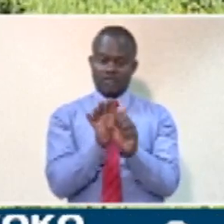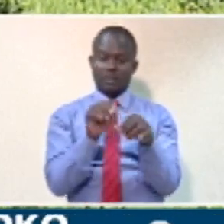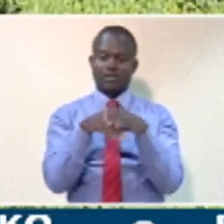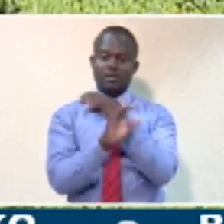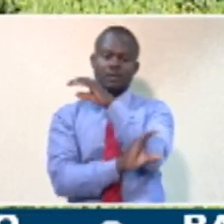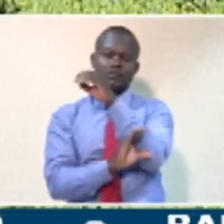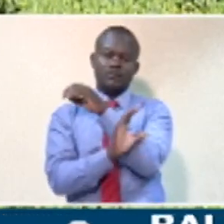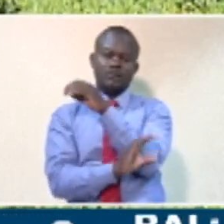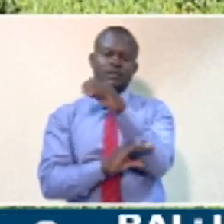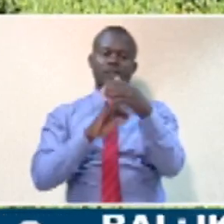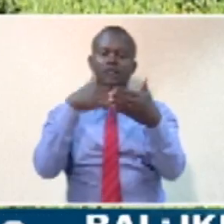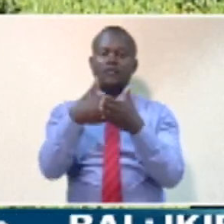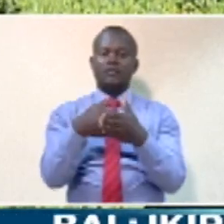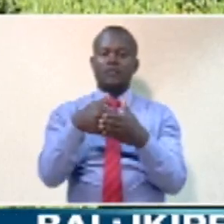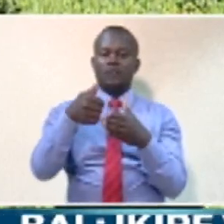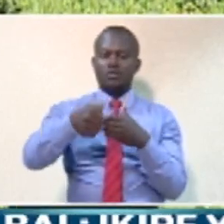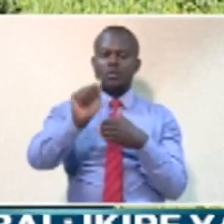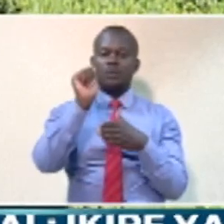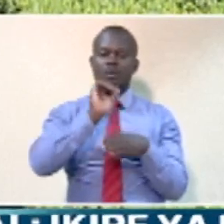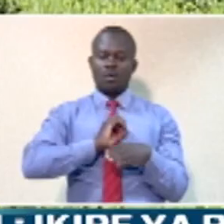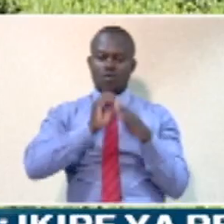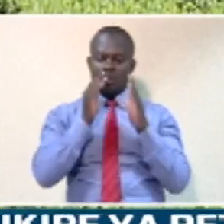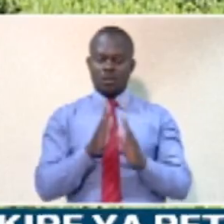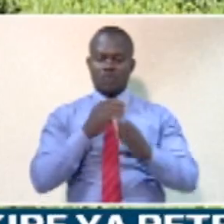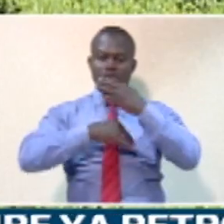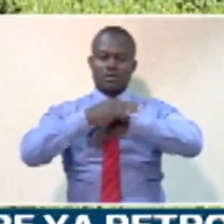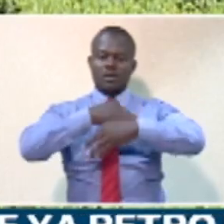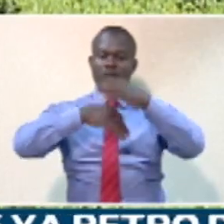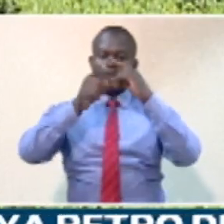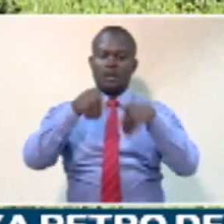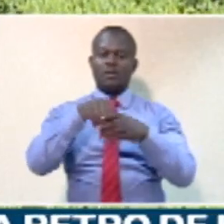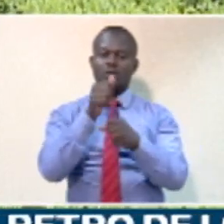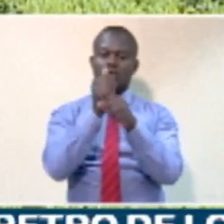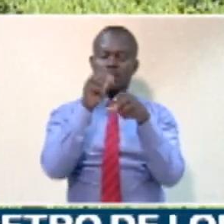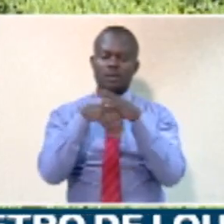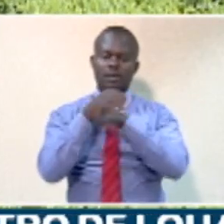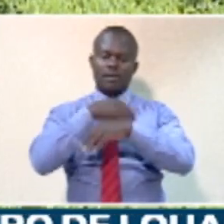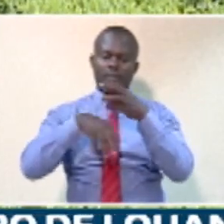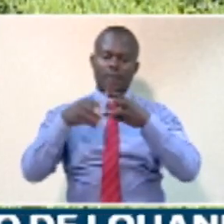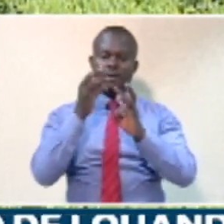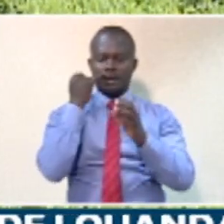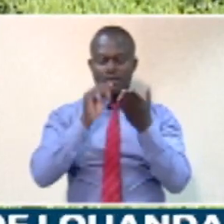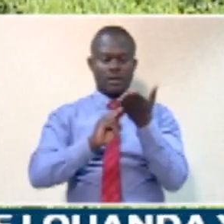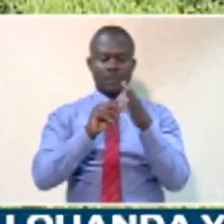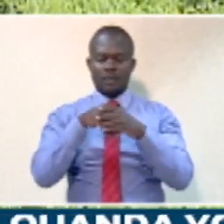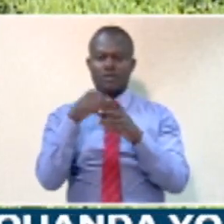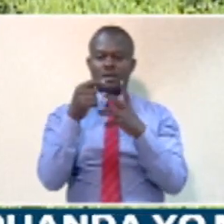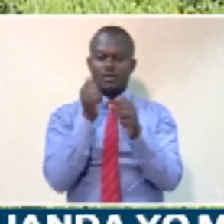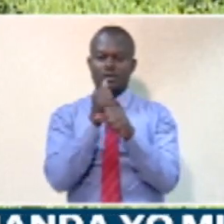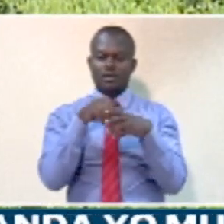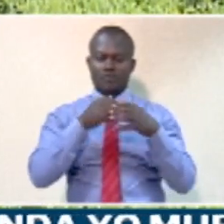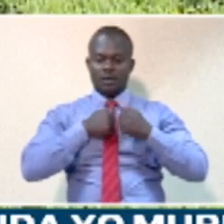gihugu, agera kuri uwo nyir'uruganda araza akagera ku mukozi wo mu ruganda. Uburyo nimba dukoresheje mu nyubako ibintu byakorewe mu